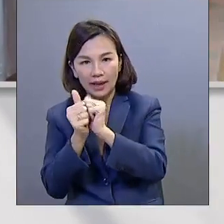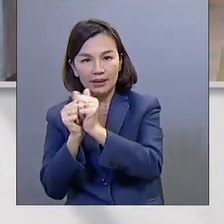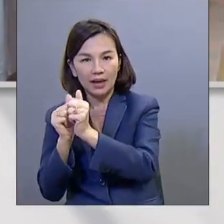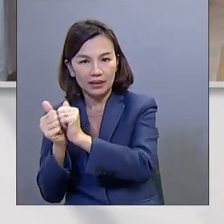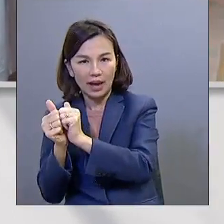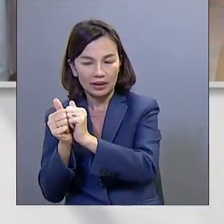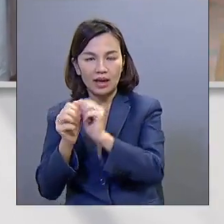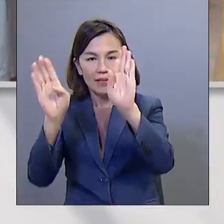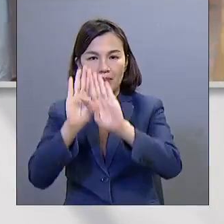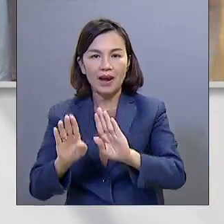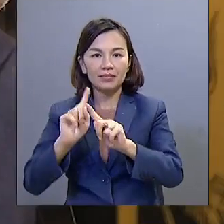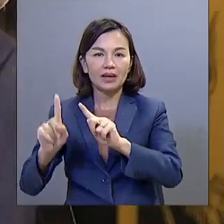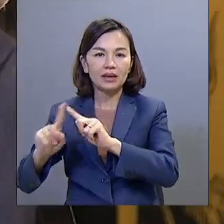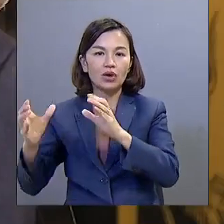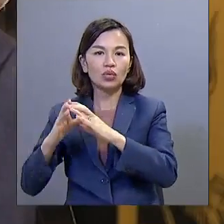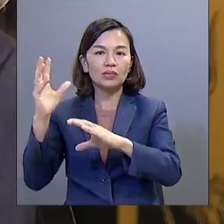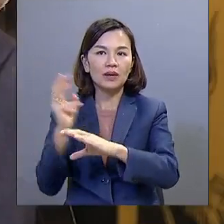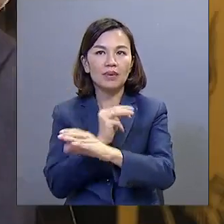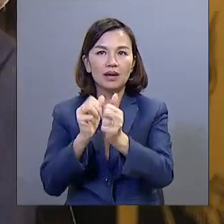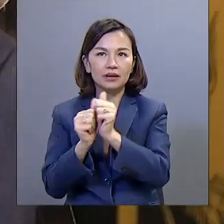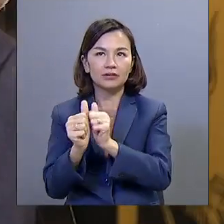หลากหลายค่ะ